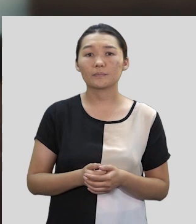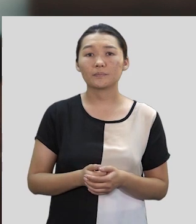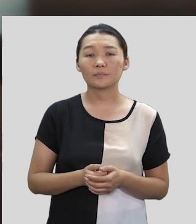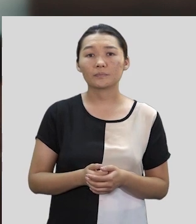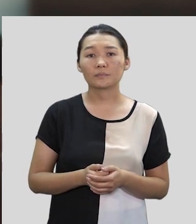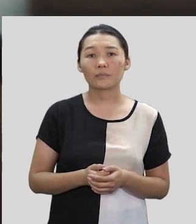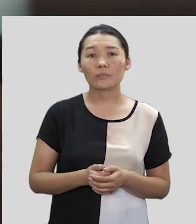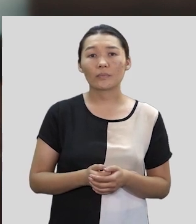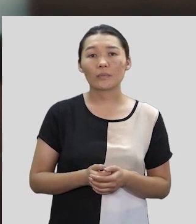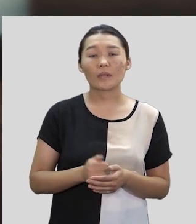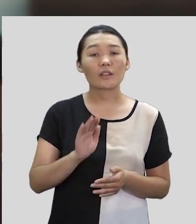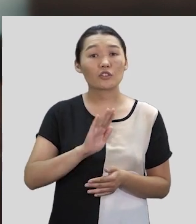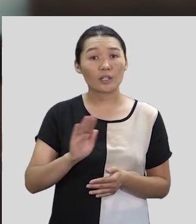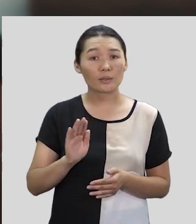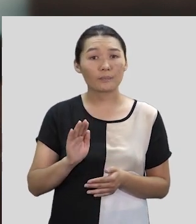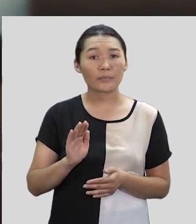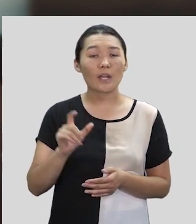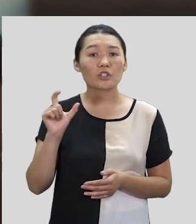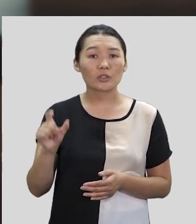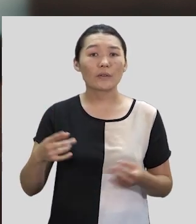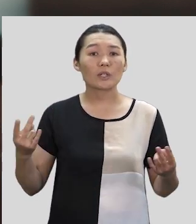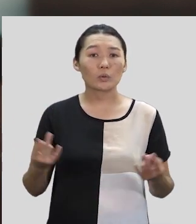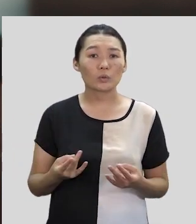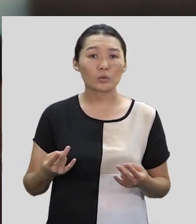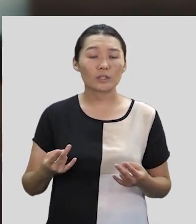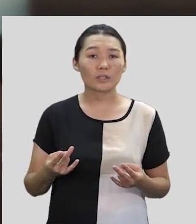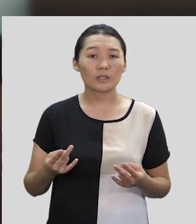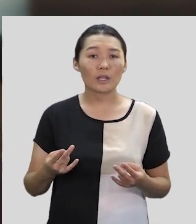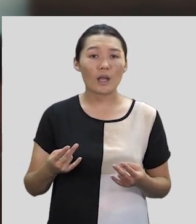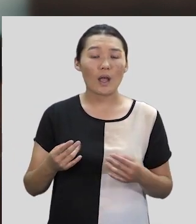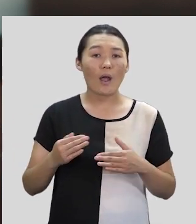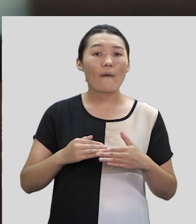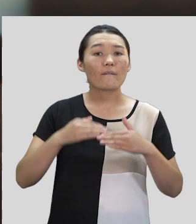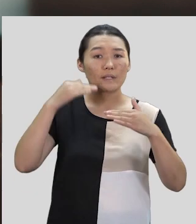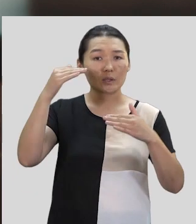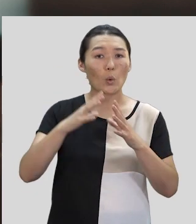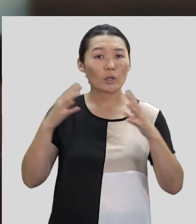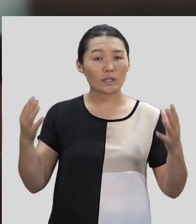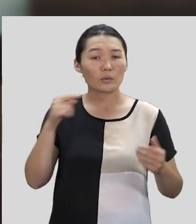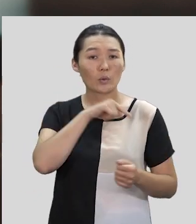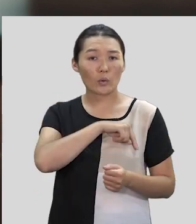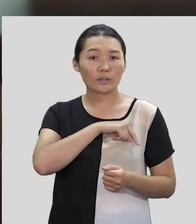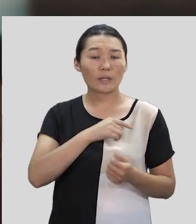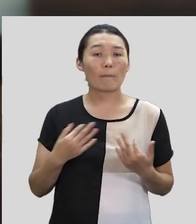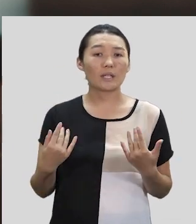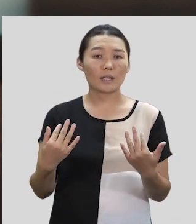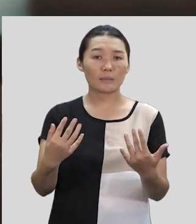нет конечно человеку нужны более высокие духовные потребности а